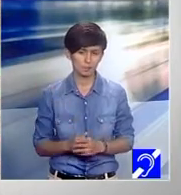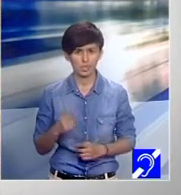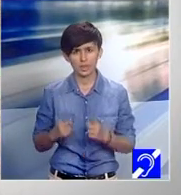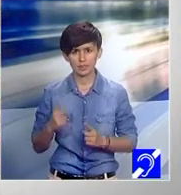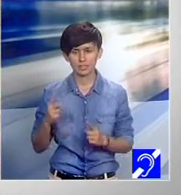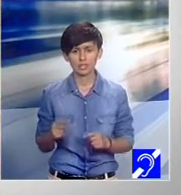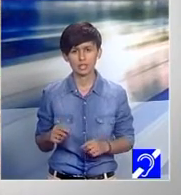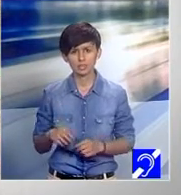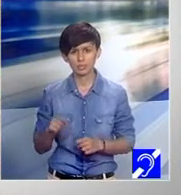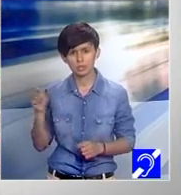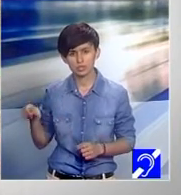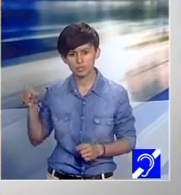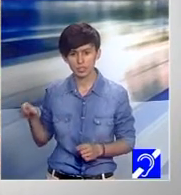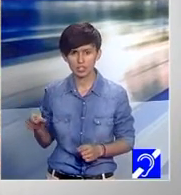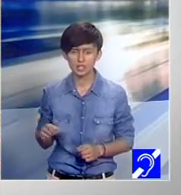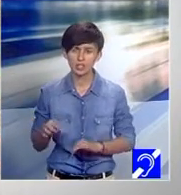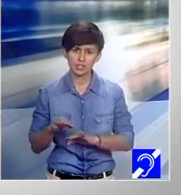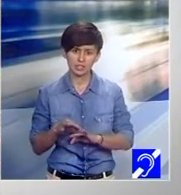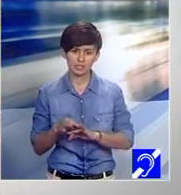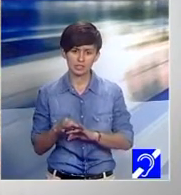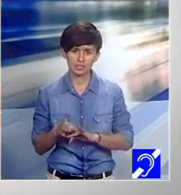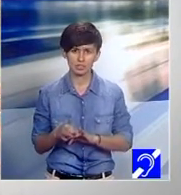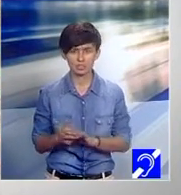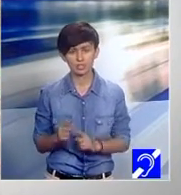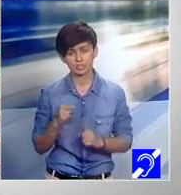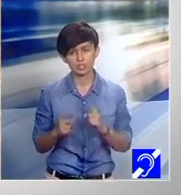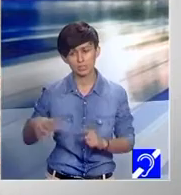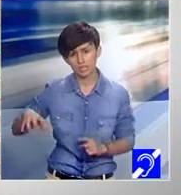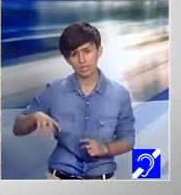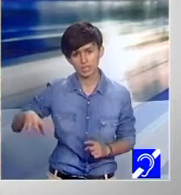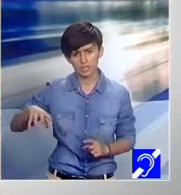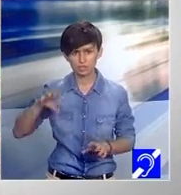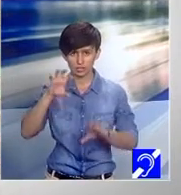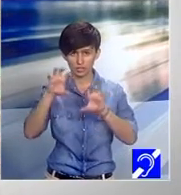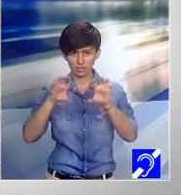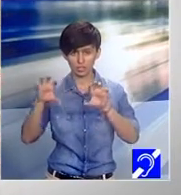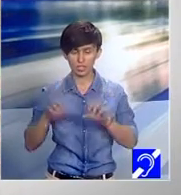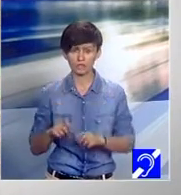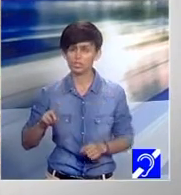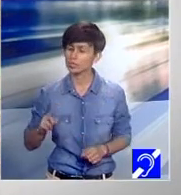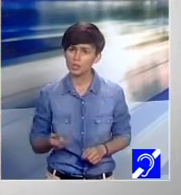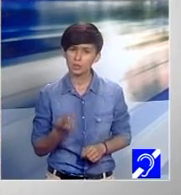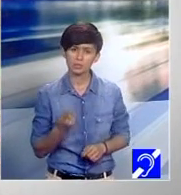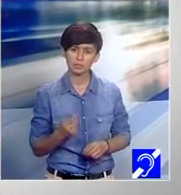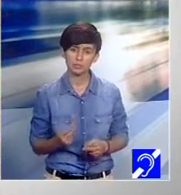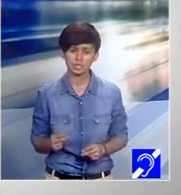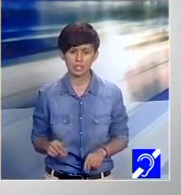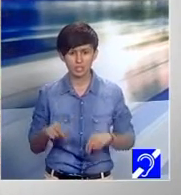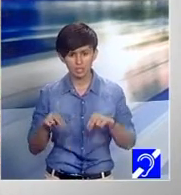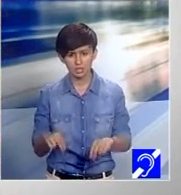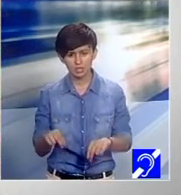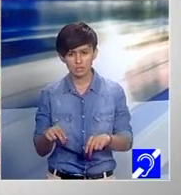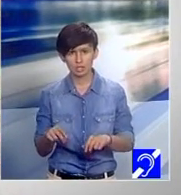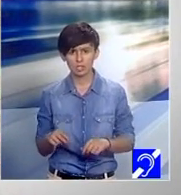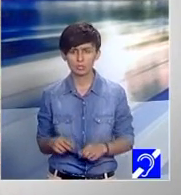se căsătoresc dintr-o anumită arie geografică, probabilitatea de a ajunge până la urmă ca